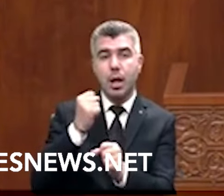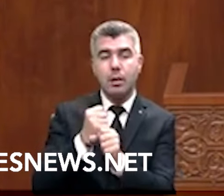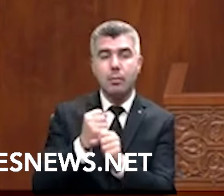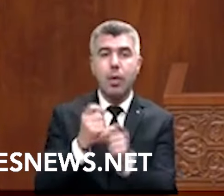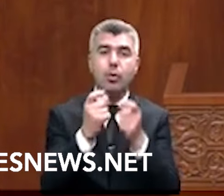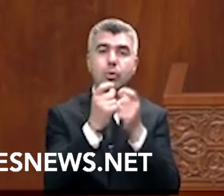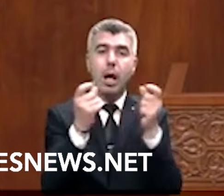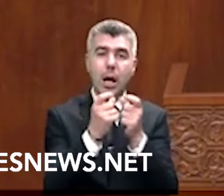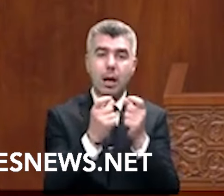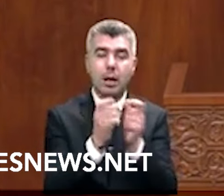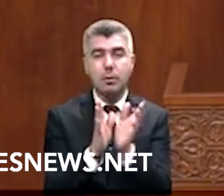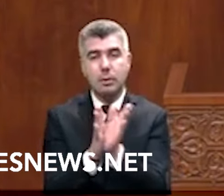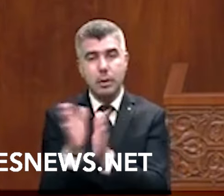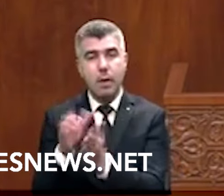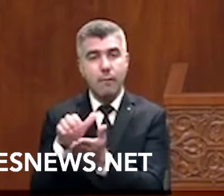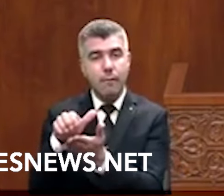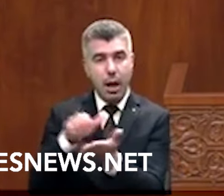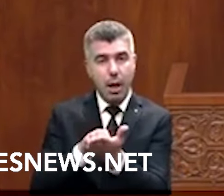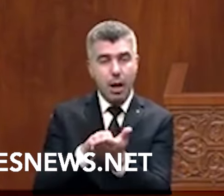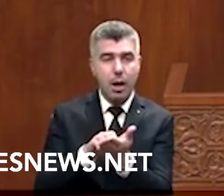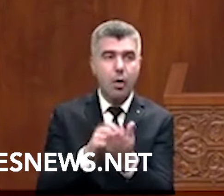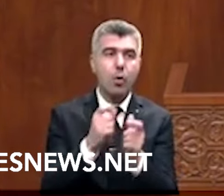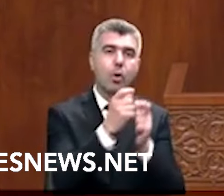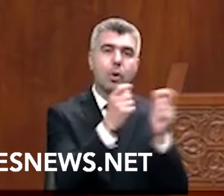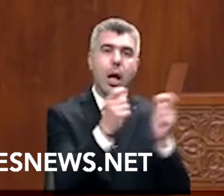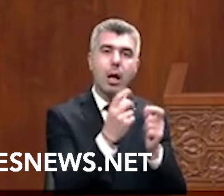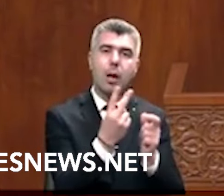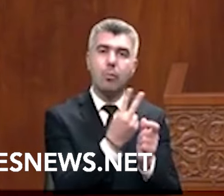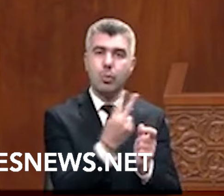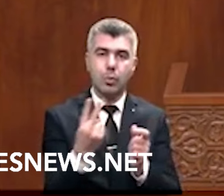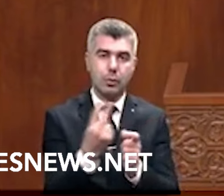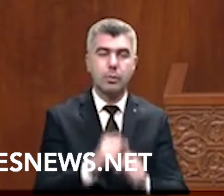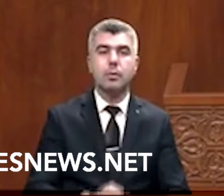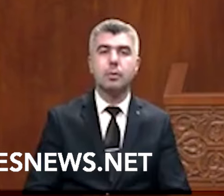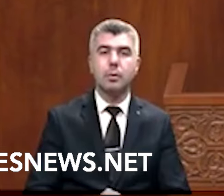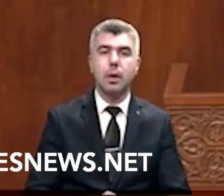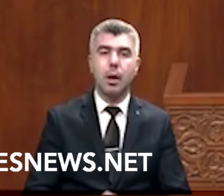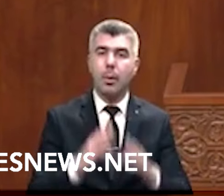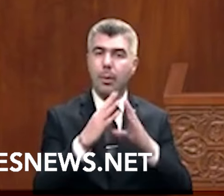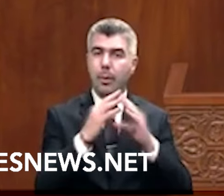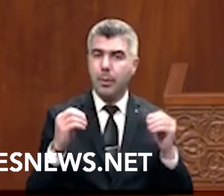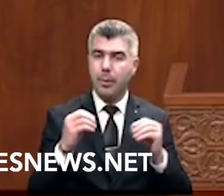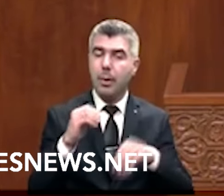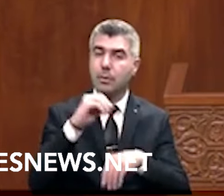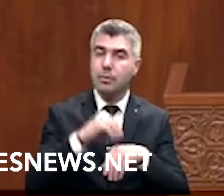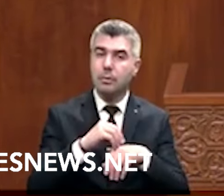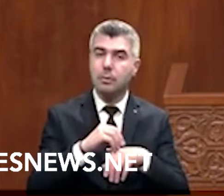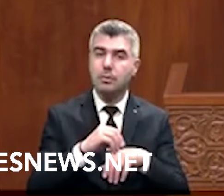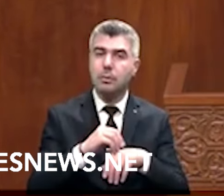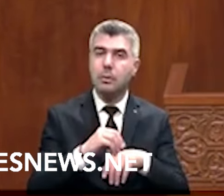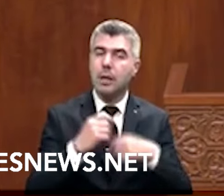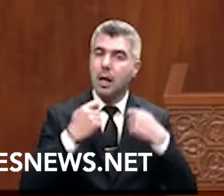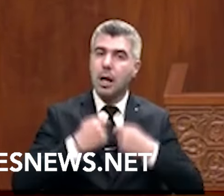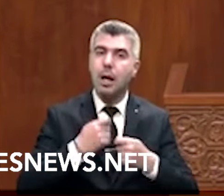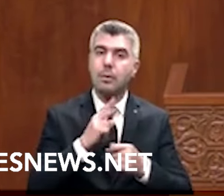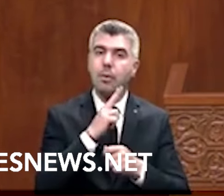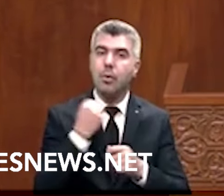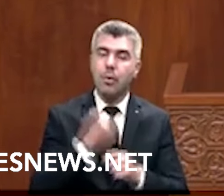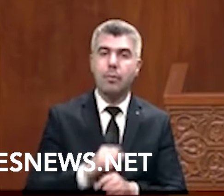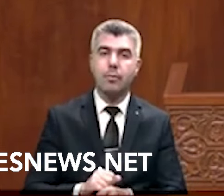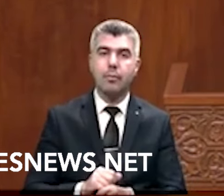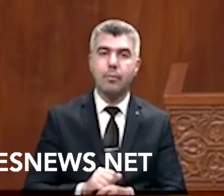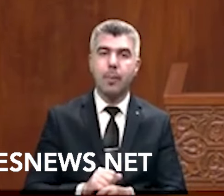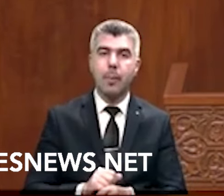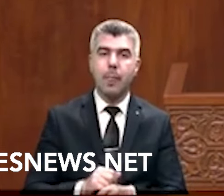في القطاع الخاص الفلاحي وغير الفلاحي جمود لكن لكن سيد رئيس الحكومه الحكومه